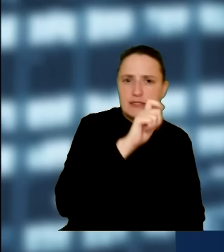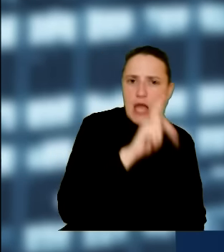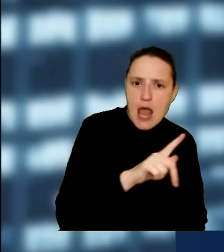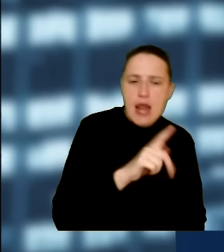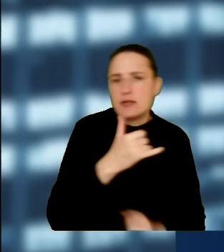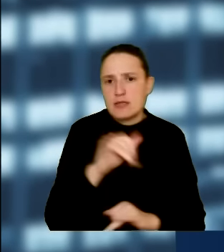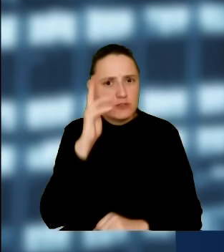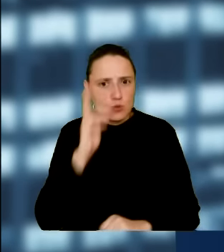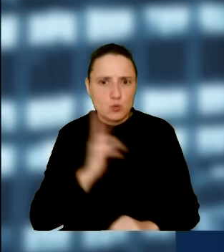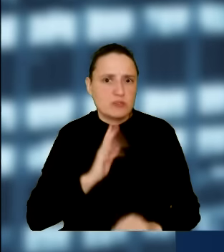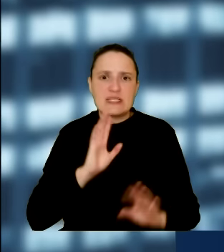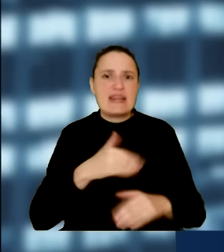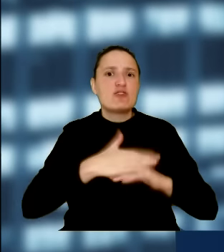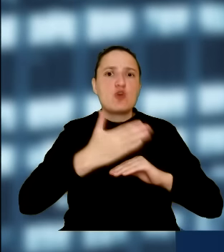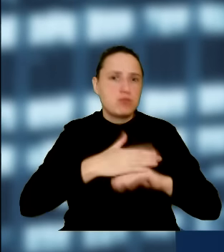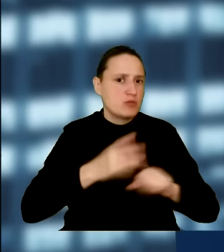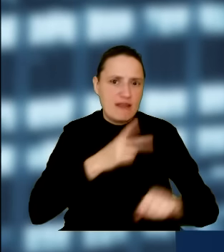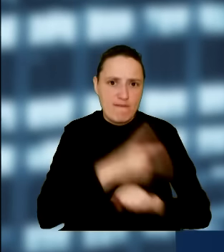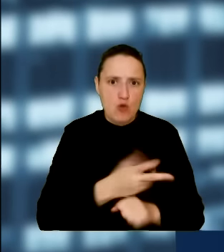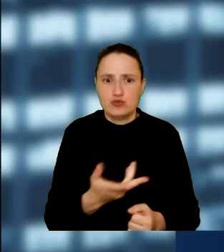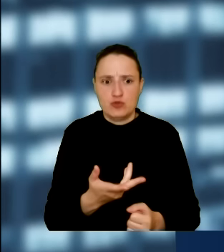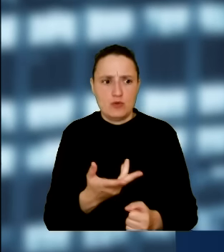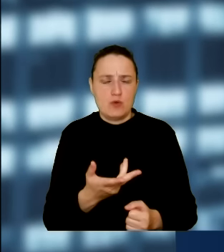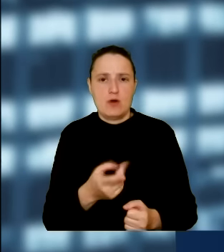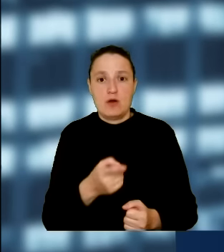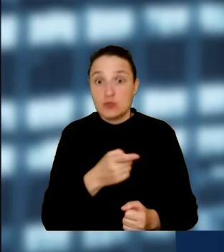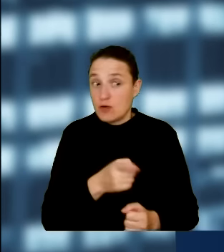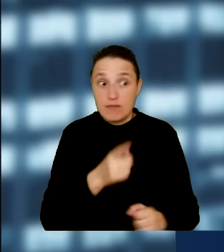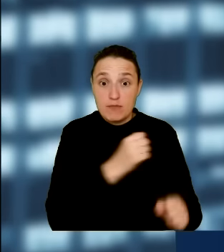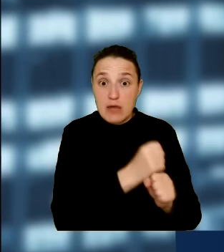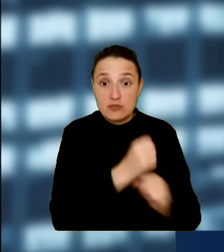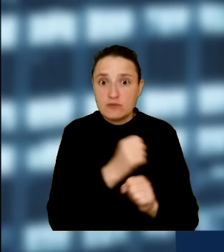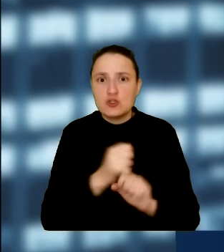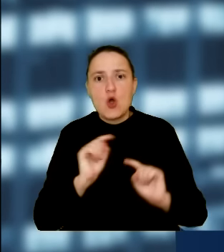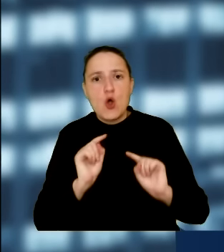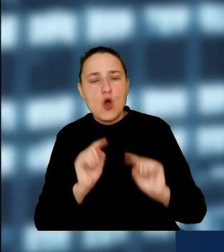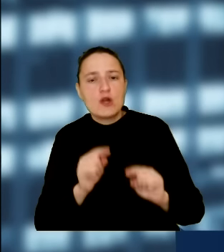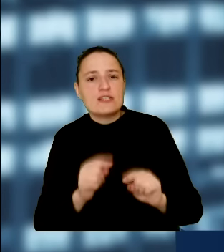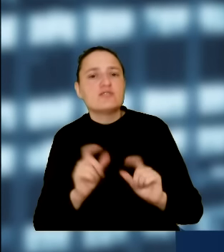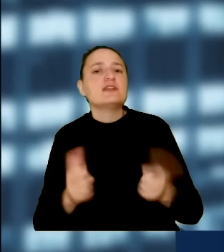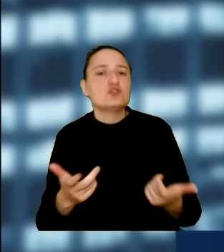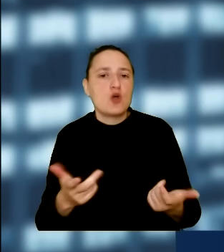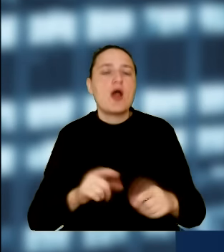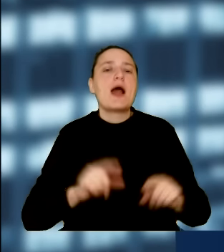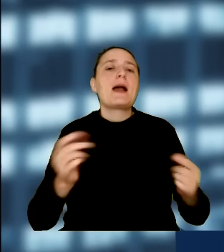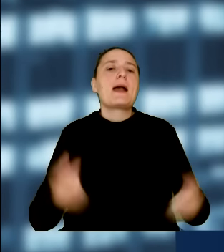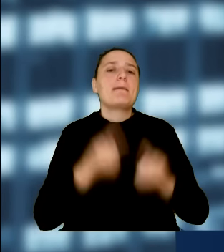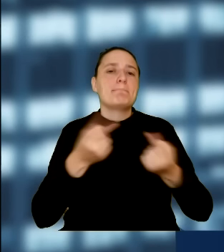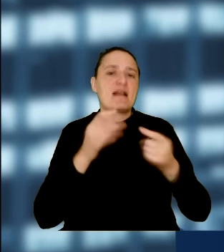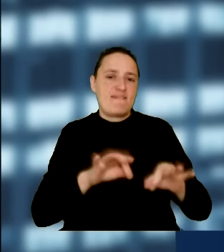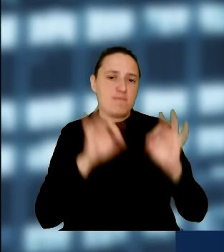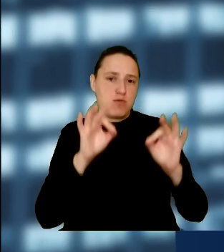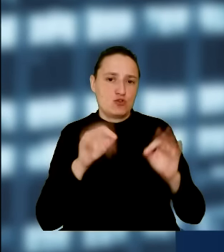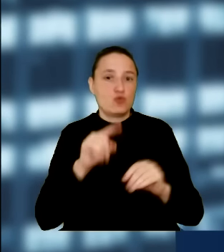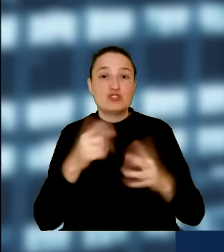nie logowali się nawet na komputerach, tak powiedział. Zarzucił, że wspomniani pracownicy organizowali Szczuckiemu kampanię wyborczą. W ciągu kilku miesięcy wypłacono im